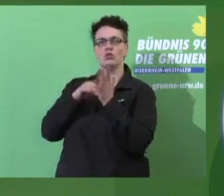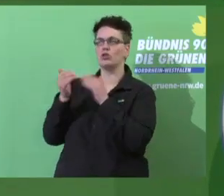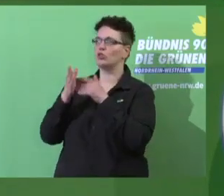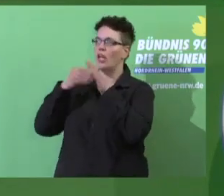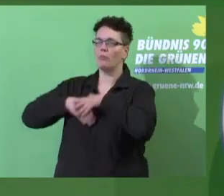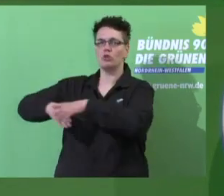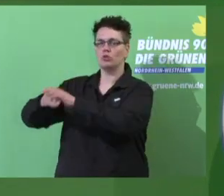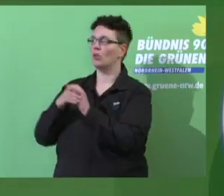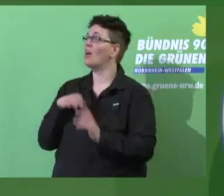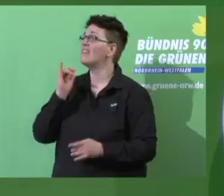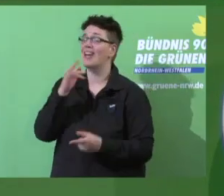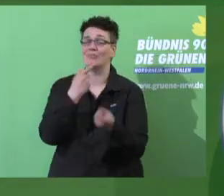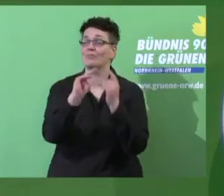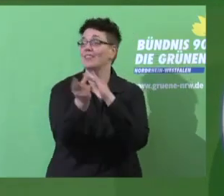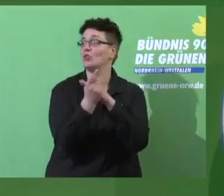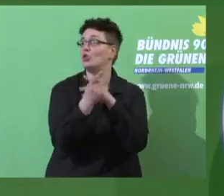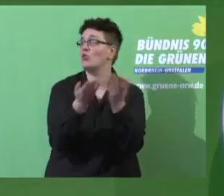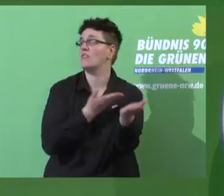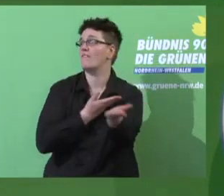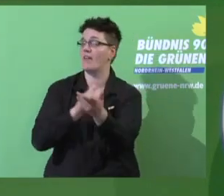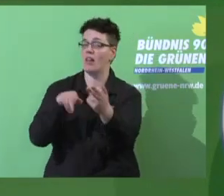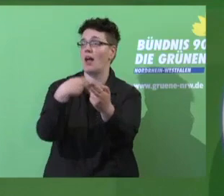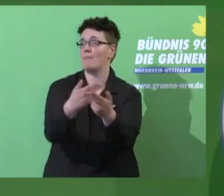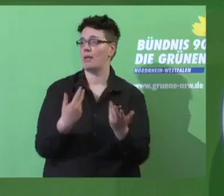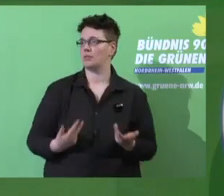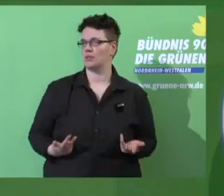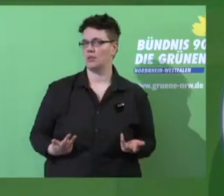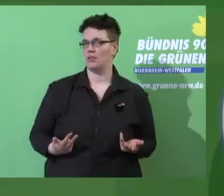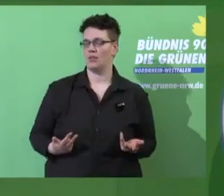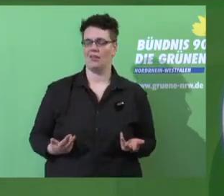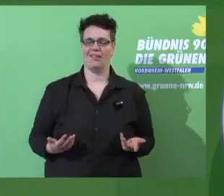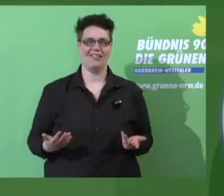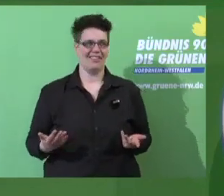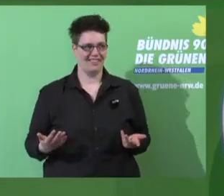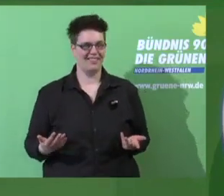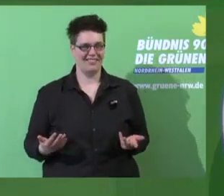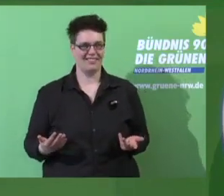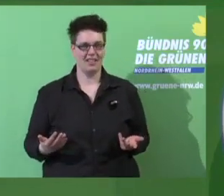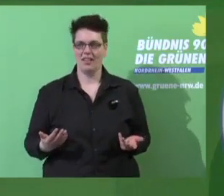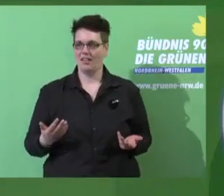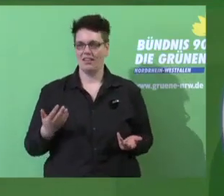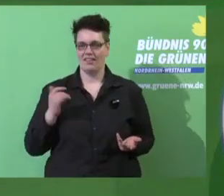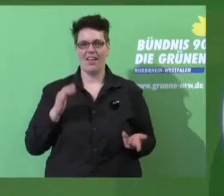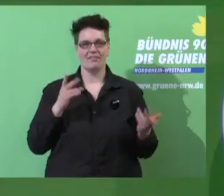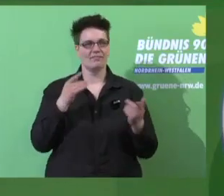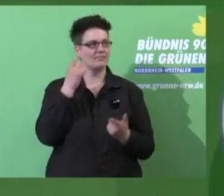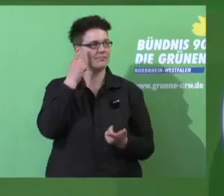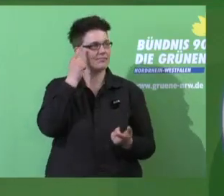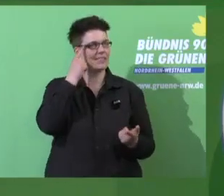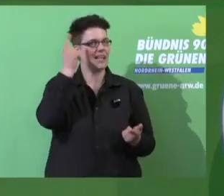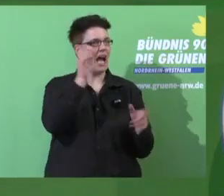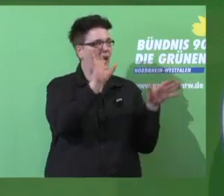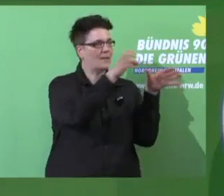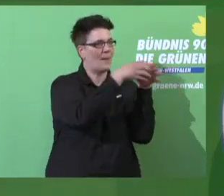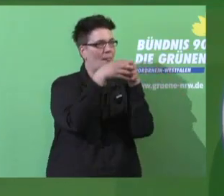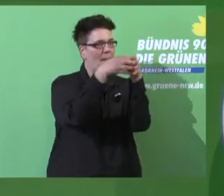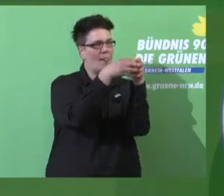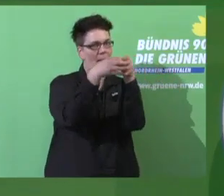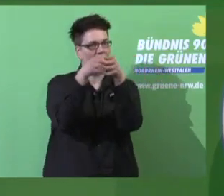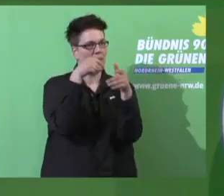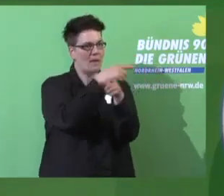die Kunden wollen es so. Naja, nach Entscheidungen in den Räten, wo die bekannten